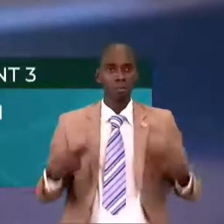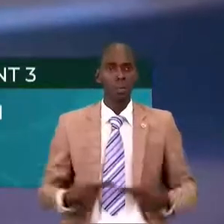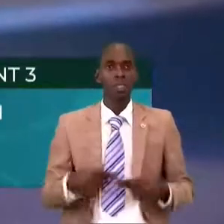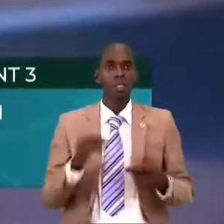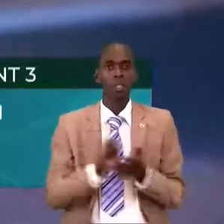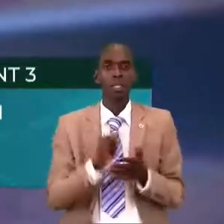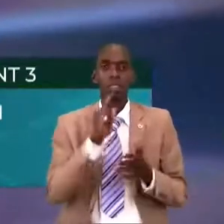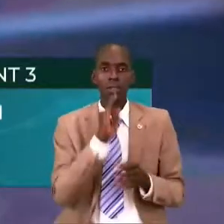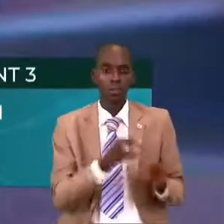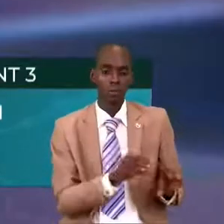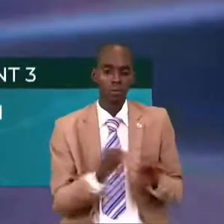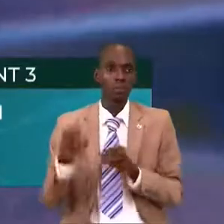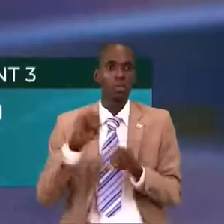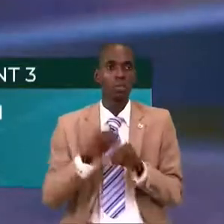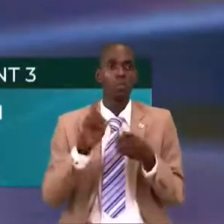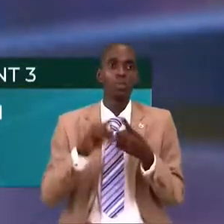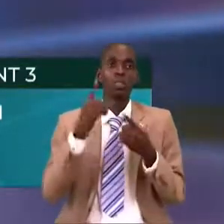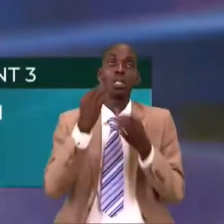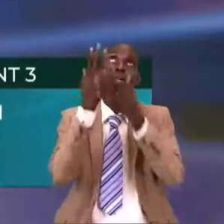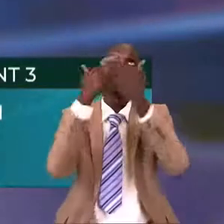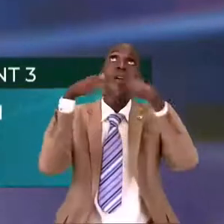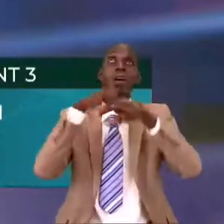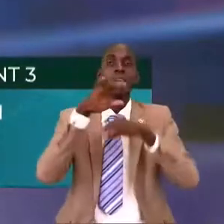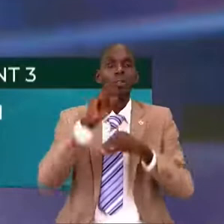Dieu, demeurons fermes